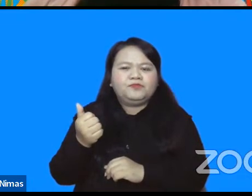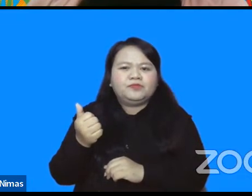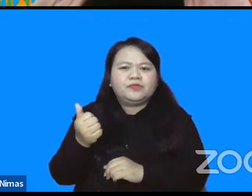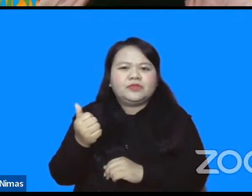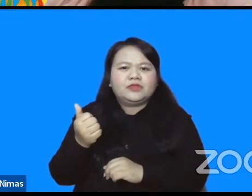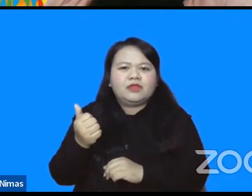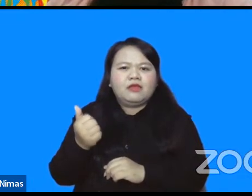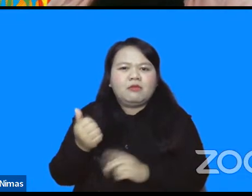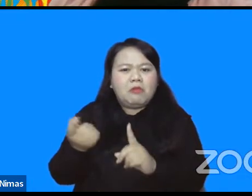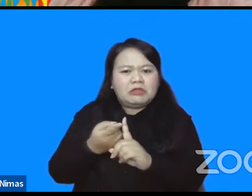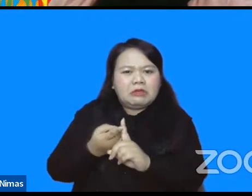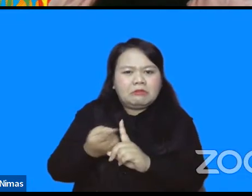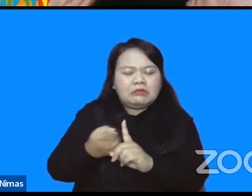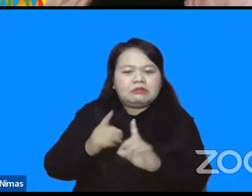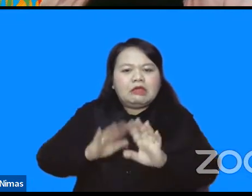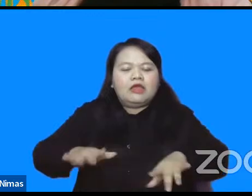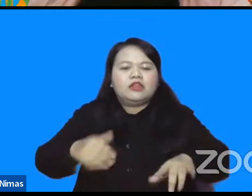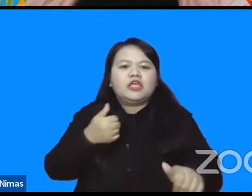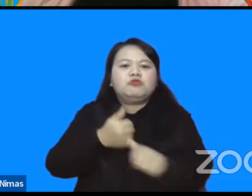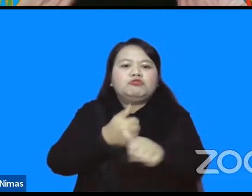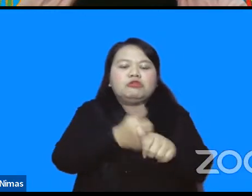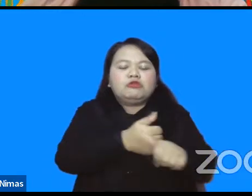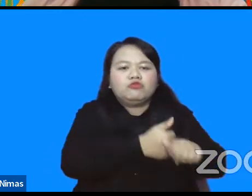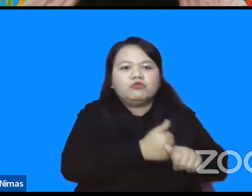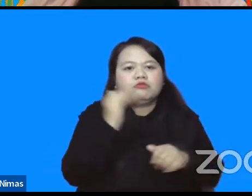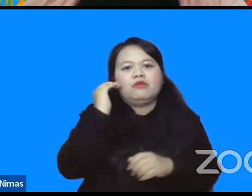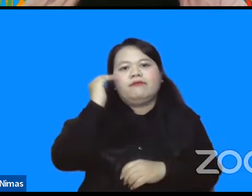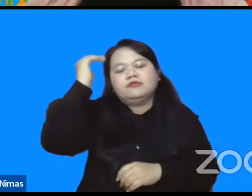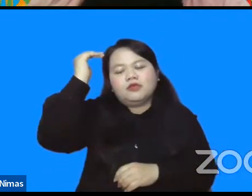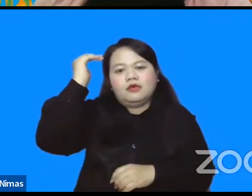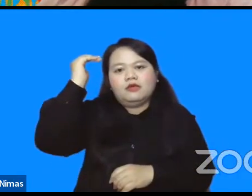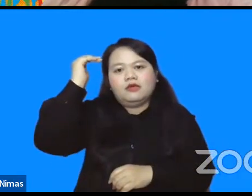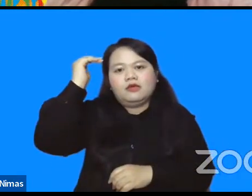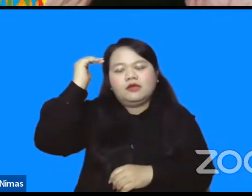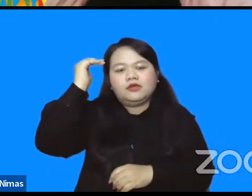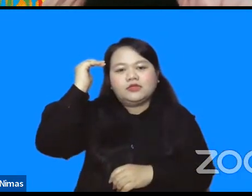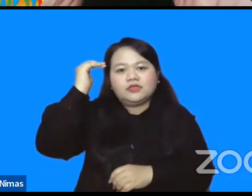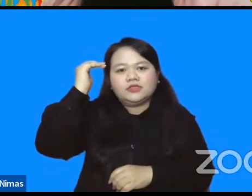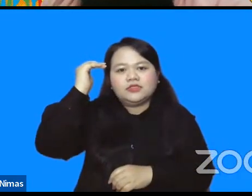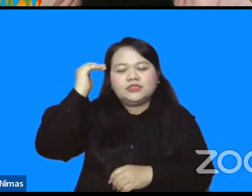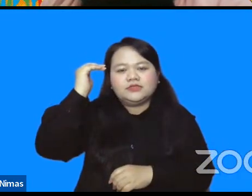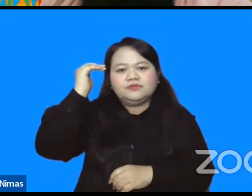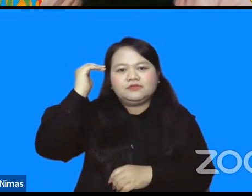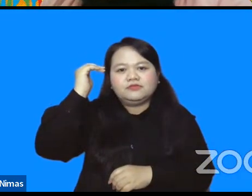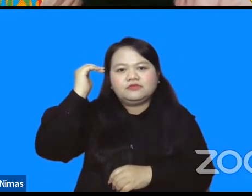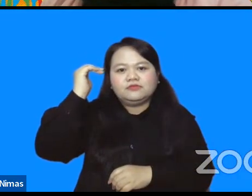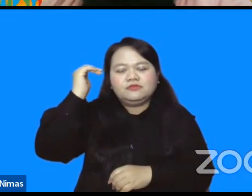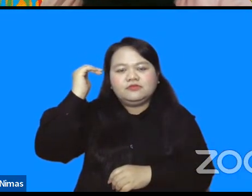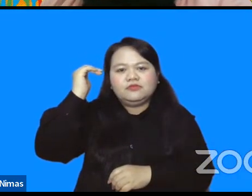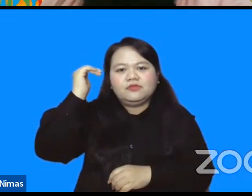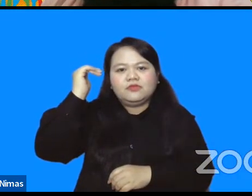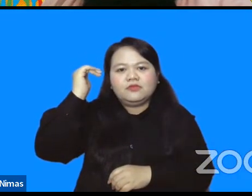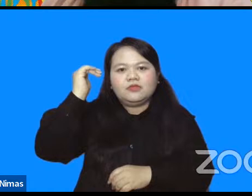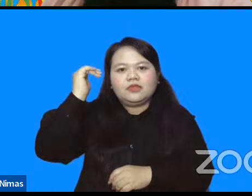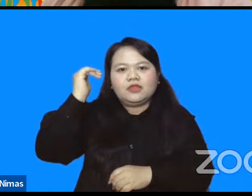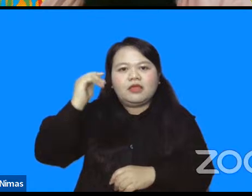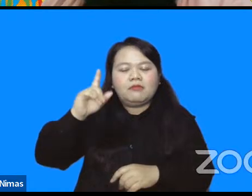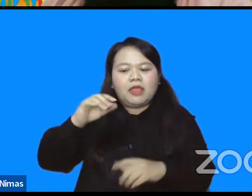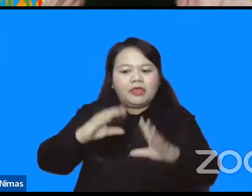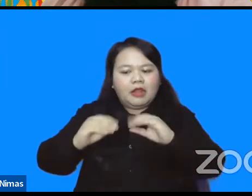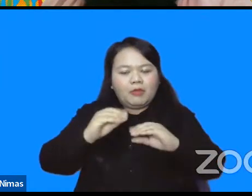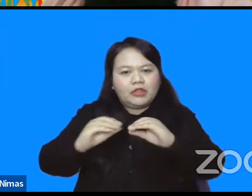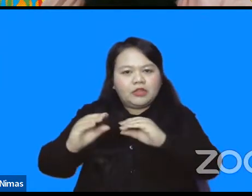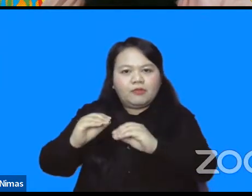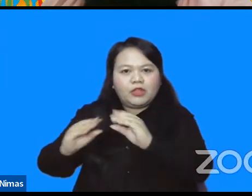kayak memaksa anak untuk ikut cara kita orang dewasa gitu cara kita orang dewasa yaitu kan kita biasanya melalui rapat-rapat